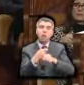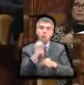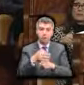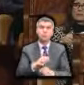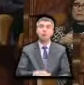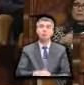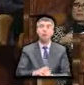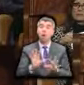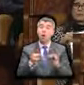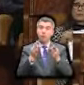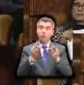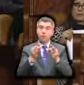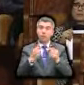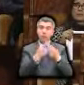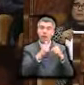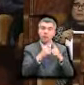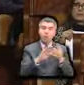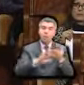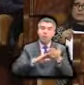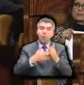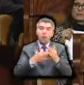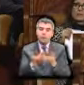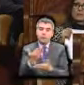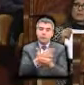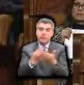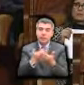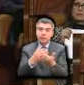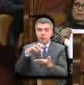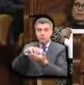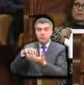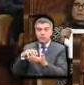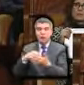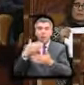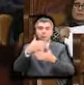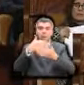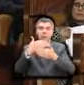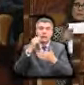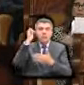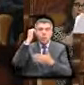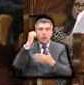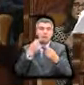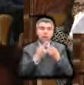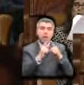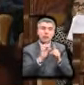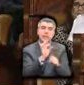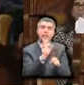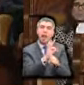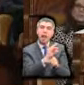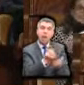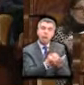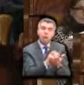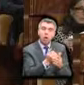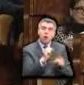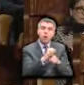نتطلع إلى خلق المزيد من المراكز والتي بإمكانها تكوين كفاءات خاصة لمزاولة مهن معينة، باعتبار